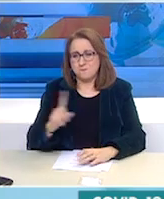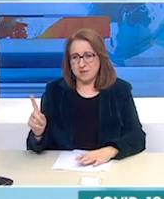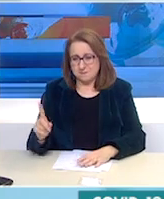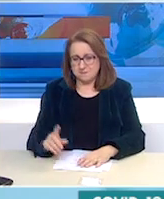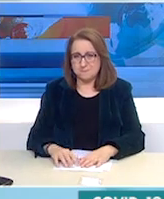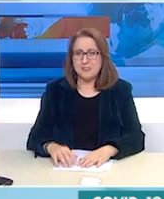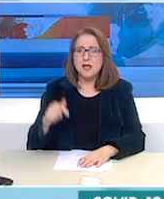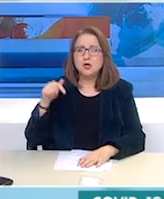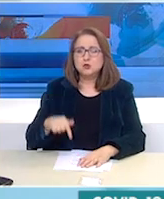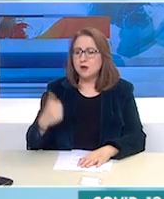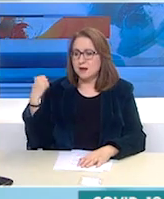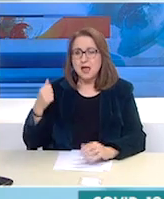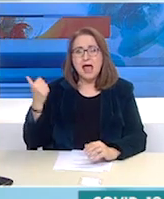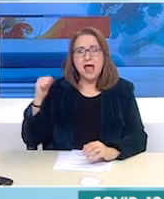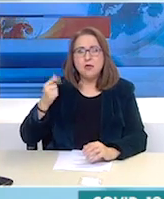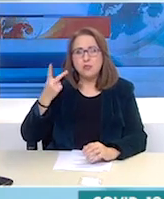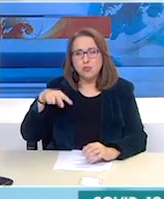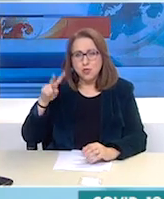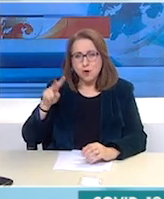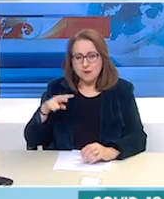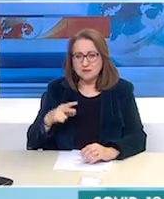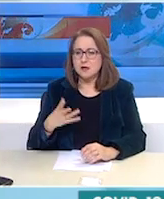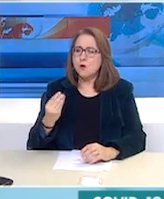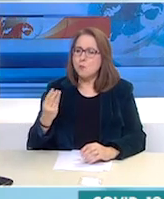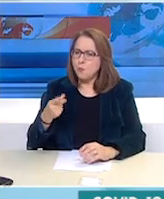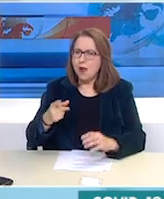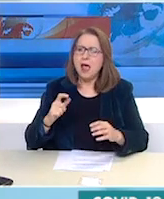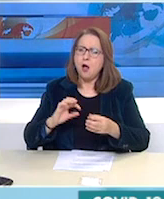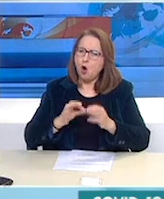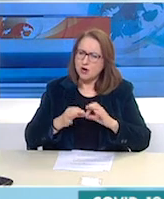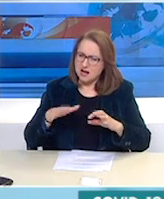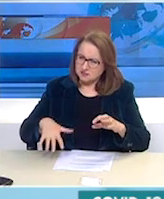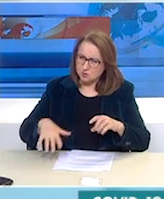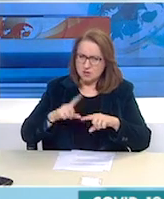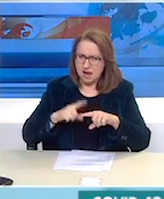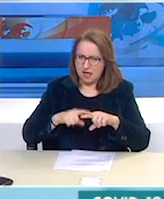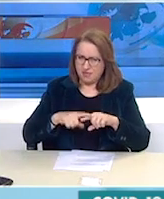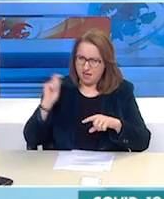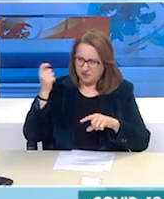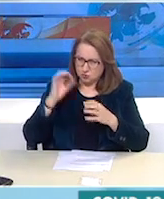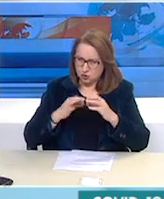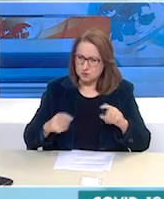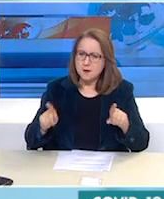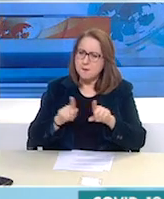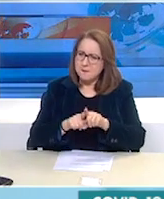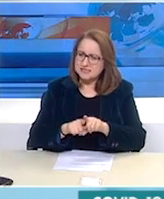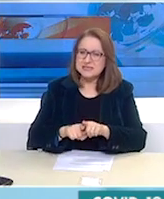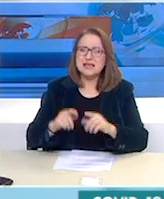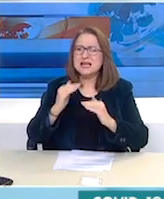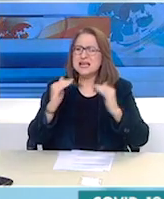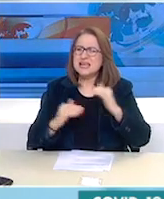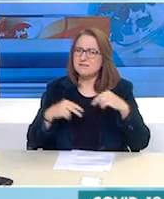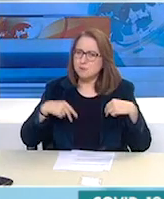τώρα. Τις τελευταίες 48 ώρες, πολλαπλά κλιμάκια του Εθνικού Οργανισμού Δημόσιας Υγείας, σε συνεργασία με τον Υφυπουργό και την Πολιτική